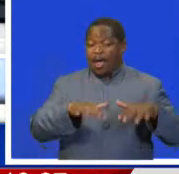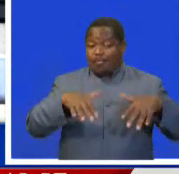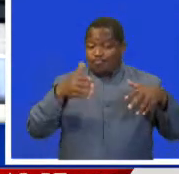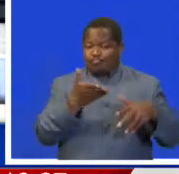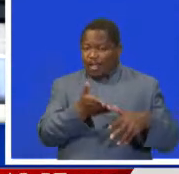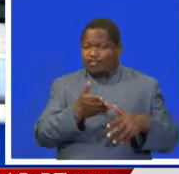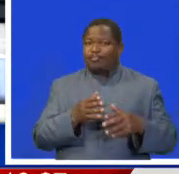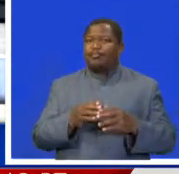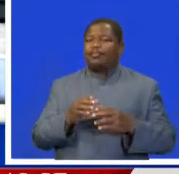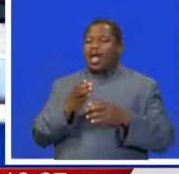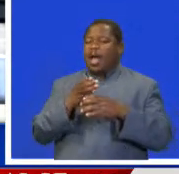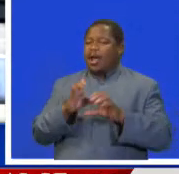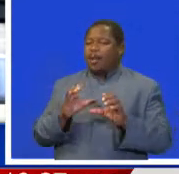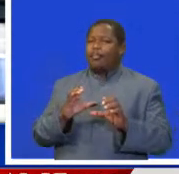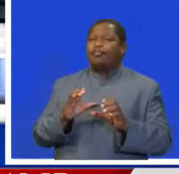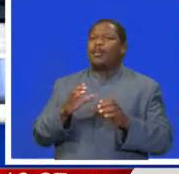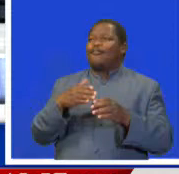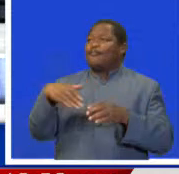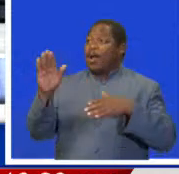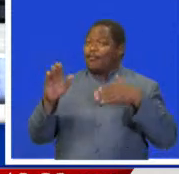yamiswa eminyakeni lophelile